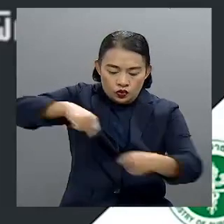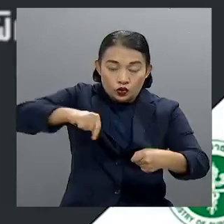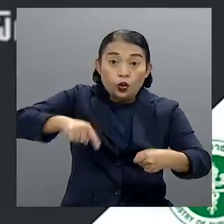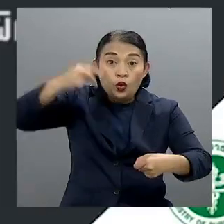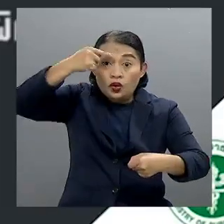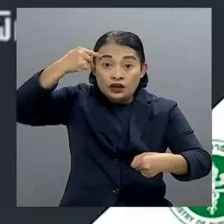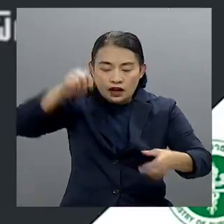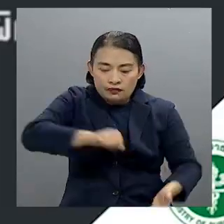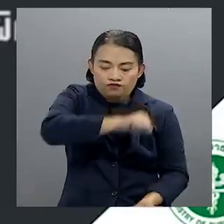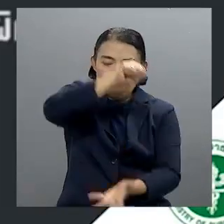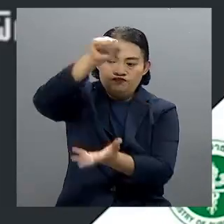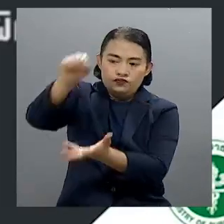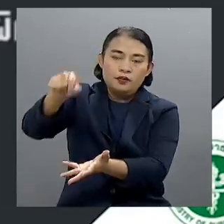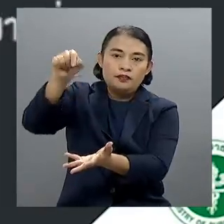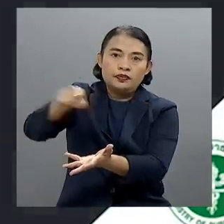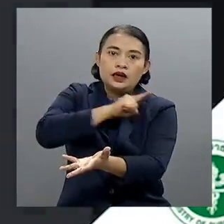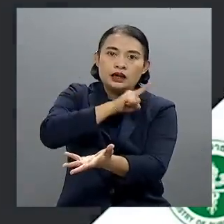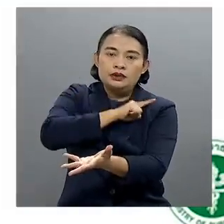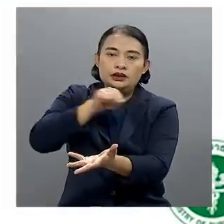ที่รับผิดชอบกำจัดโดยเร็ว